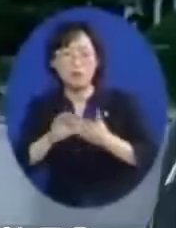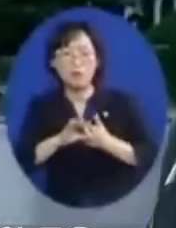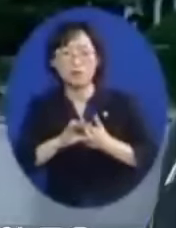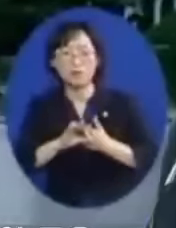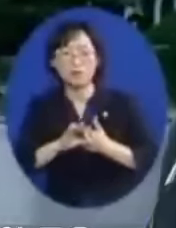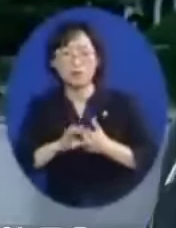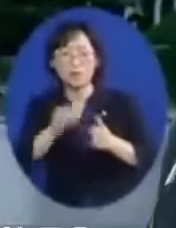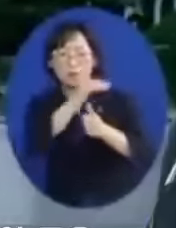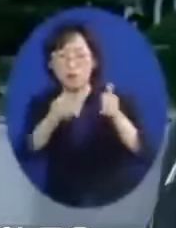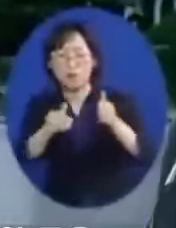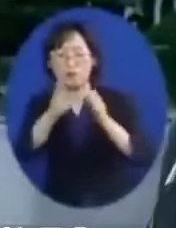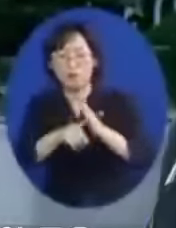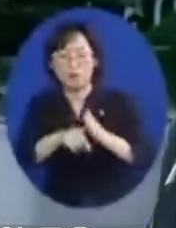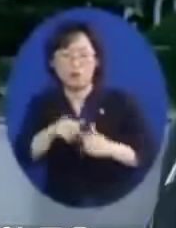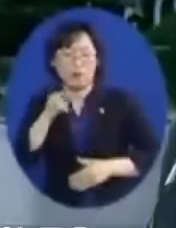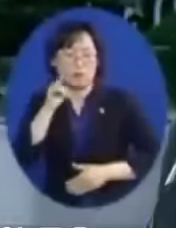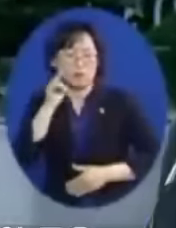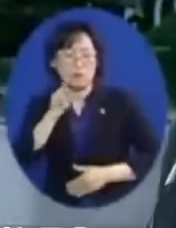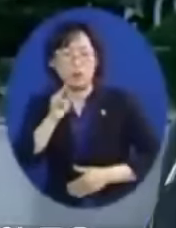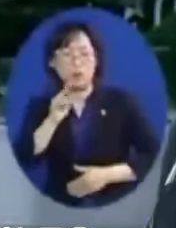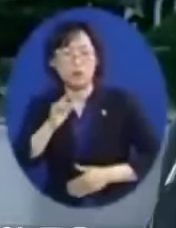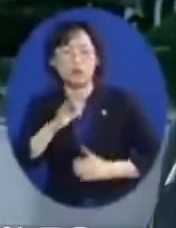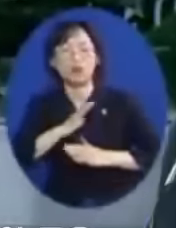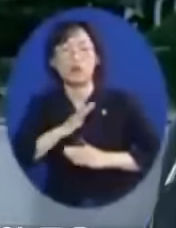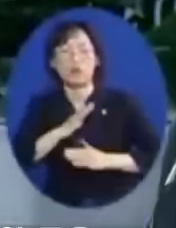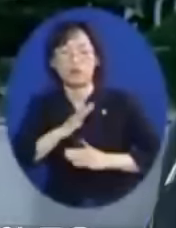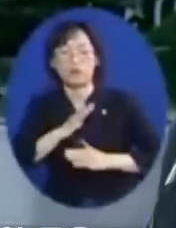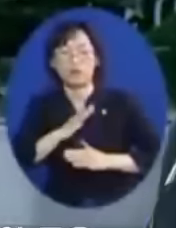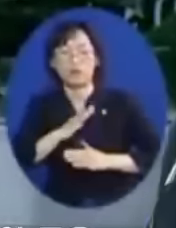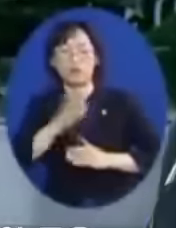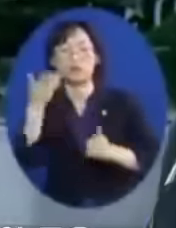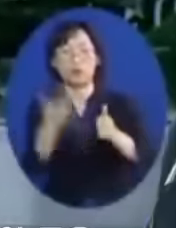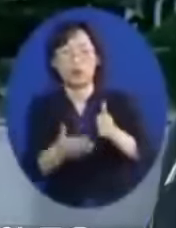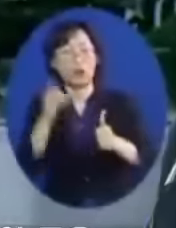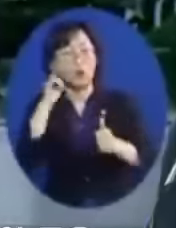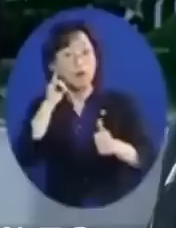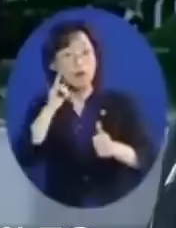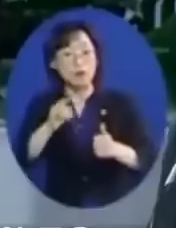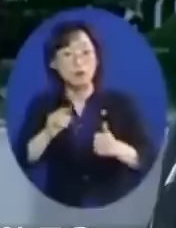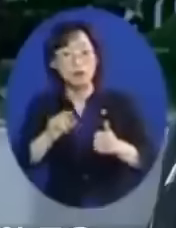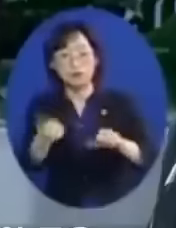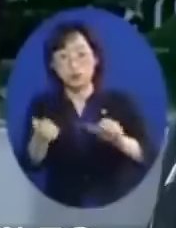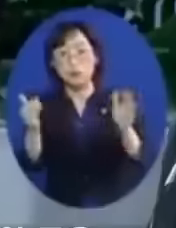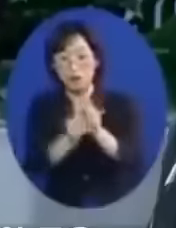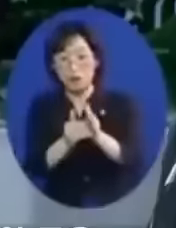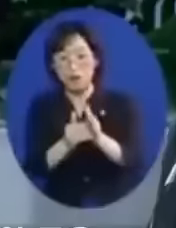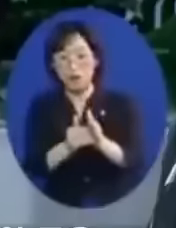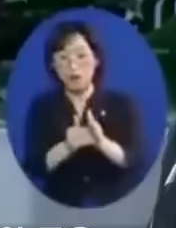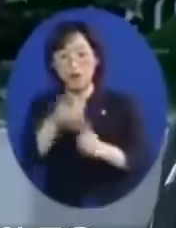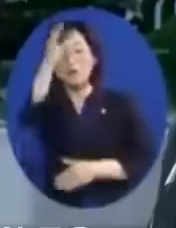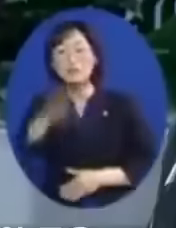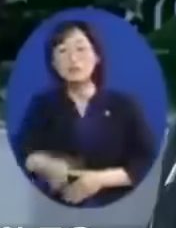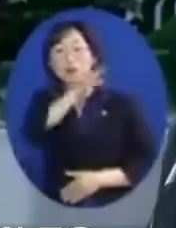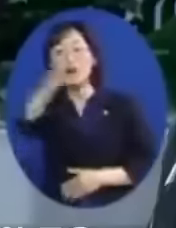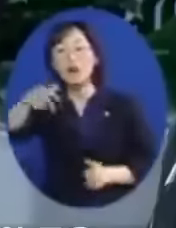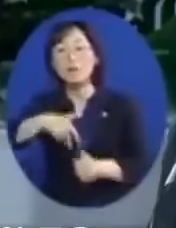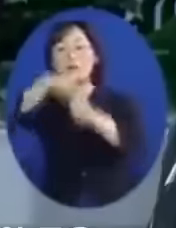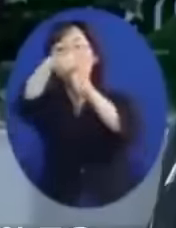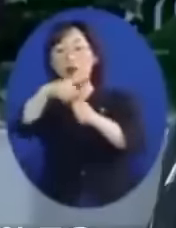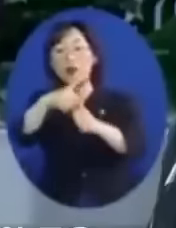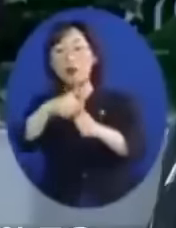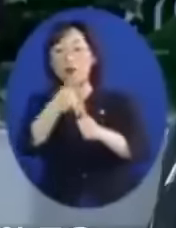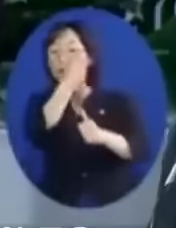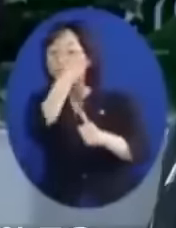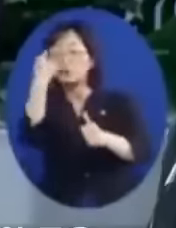두려움으로 형벌을 받게 되는 것입니다. 그것은 이미 죽은 시체를 십자가에 매달아 놓고 그 시체와 눈은